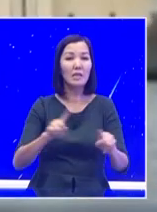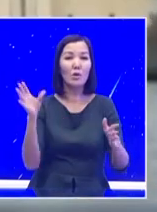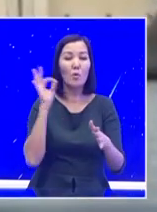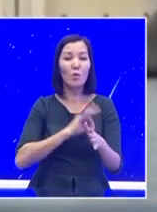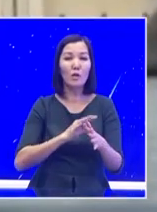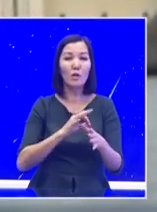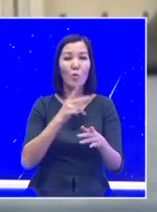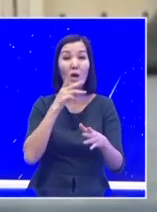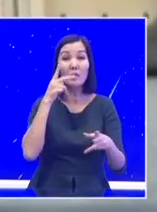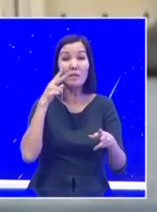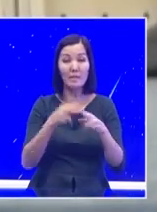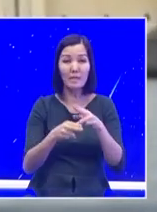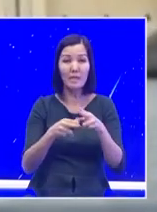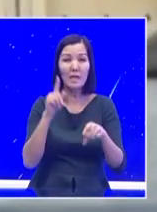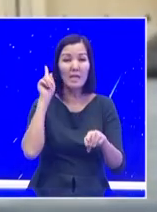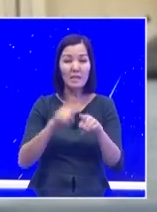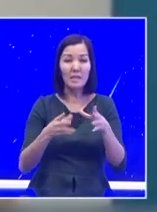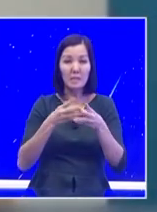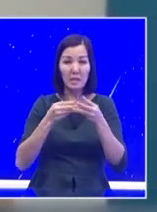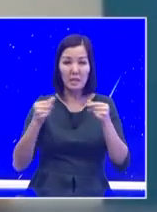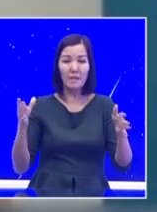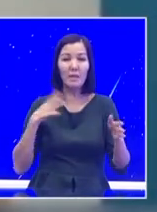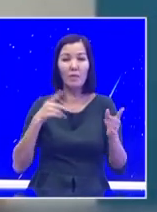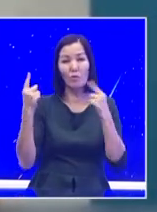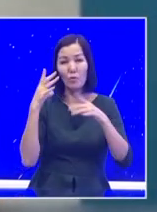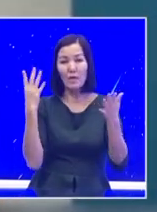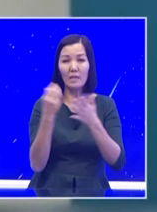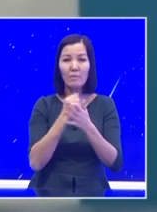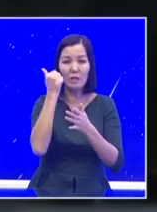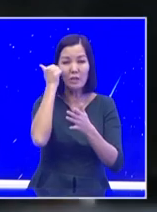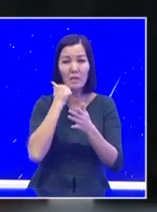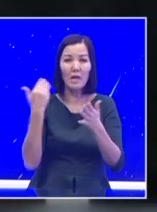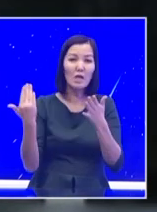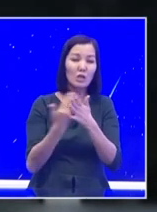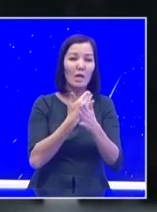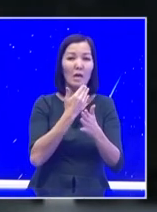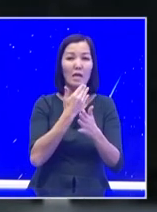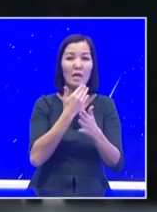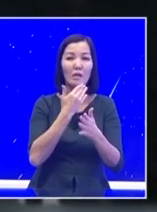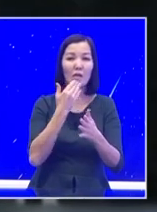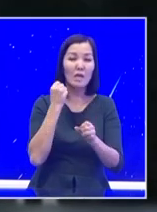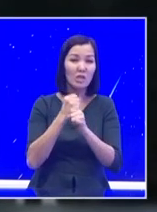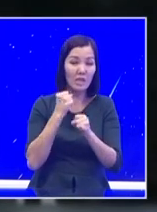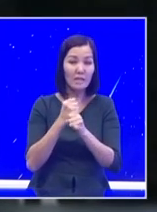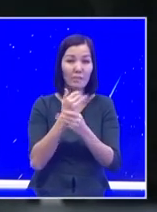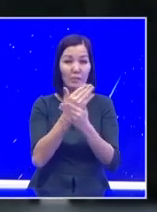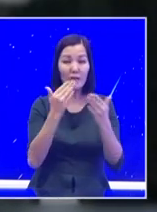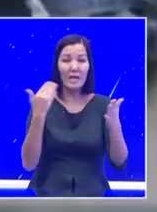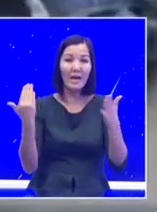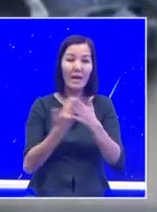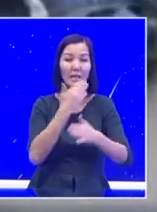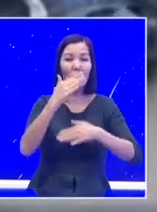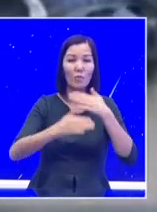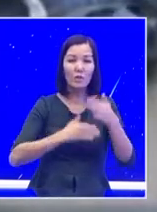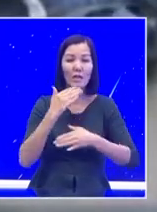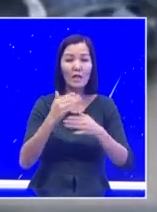мерзімі біткеннен кейін оңай ыдырап кетеді. Бұдан бөлек өнертапқыштар ескі заттардан жаңа өнімдер шығара бастаған. Мысалы, қайта өңделген